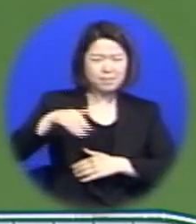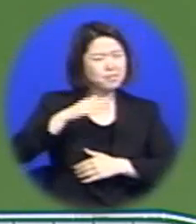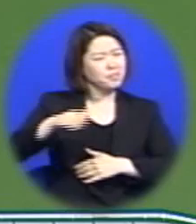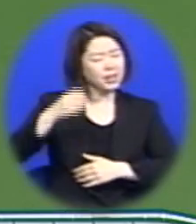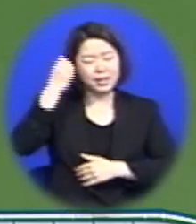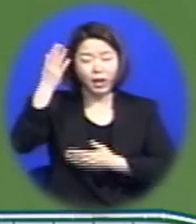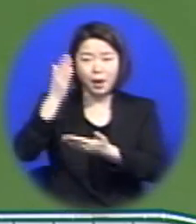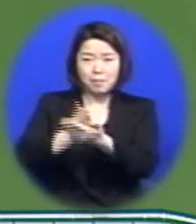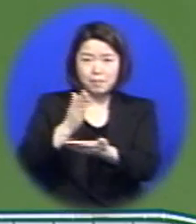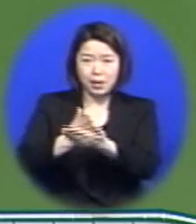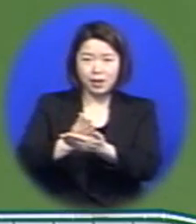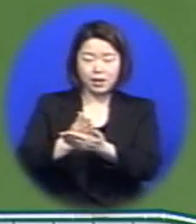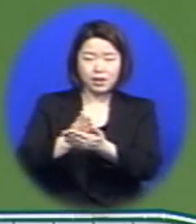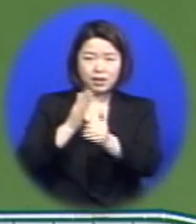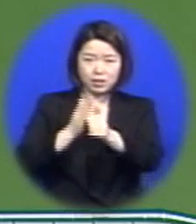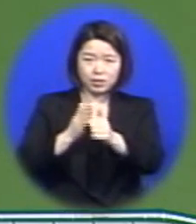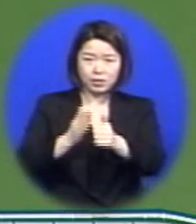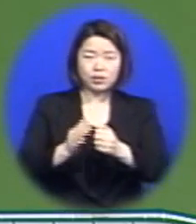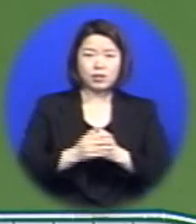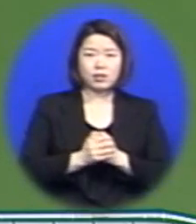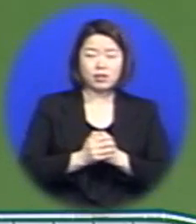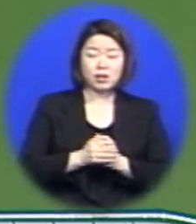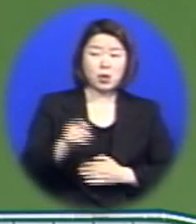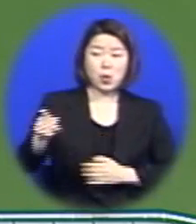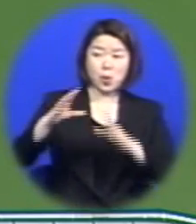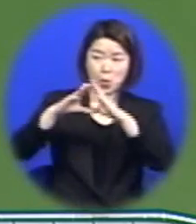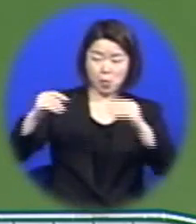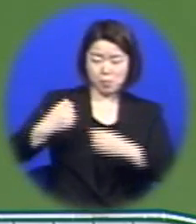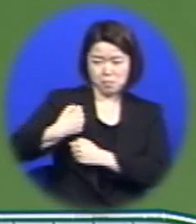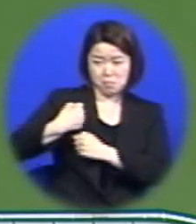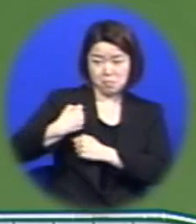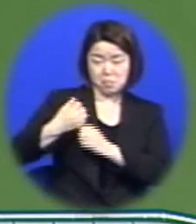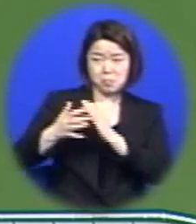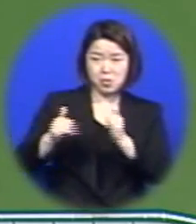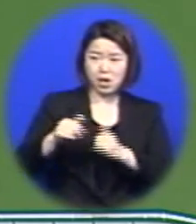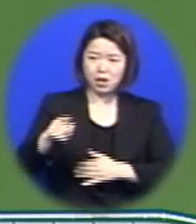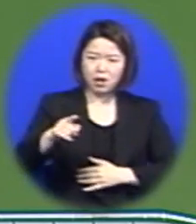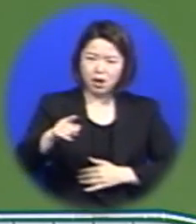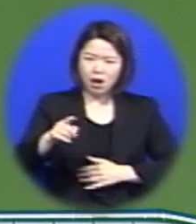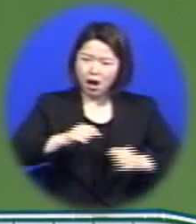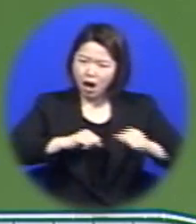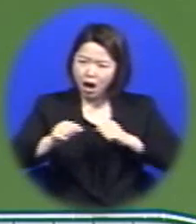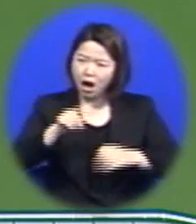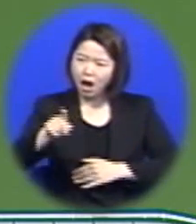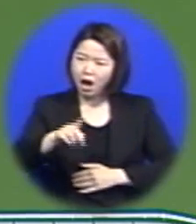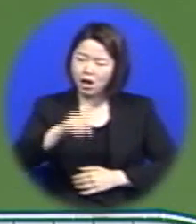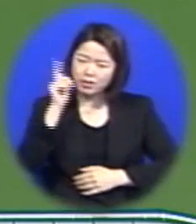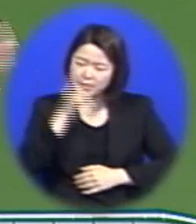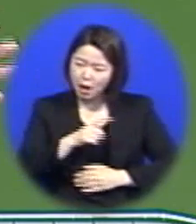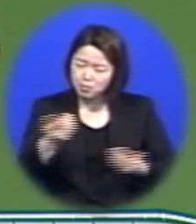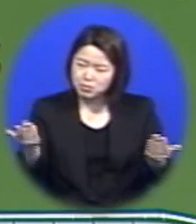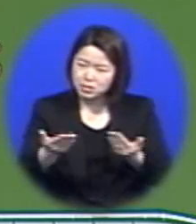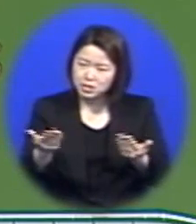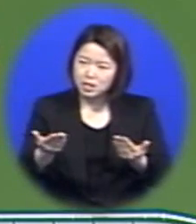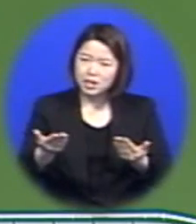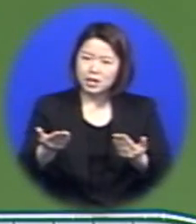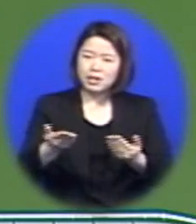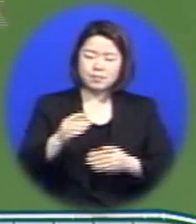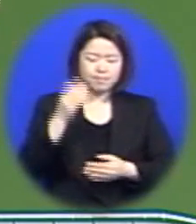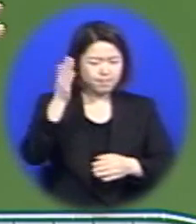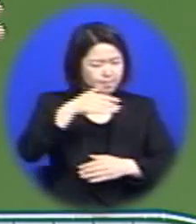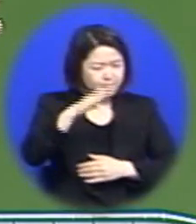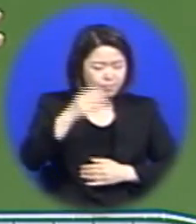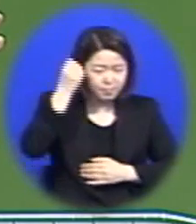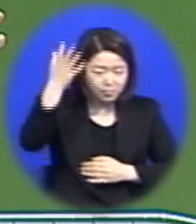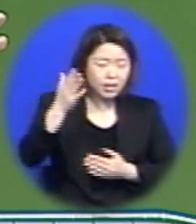안 됩니다 저 바벨론 군사들이 저지르는 저 만행을 하나님 절대로 잊으시면 안니다